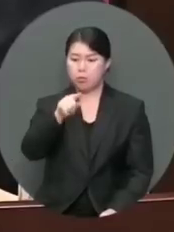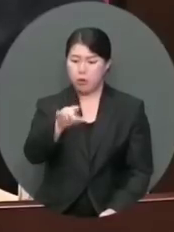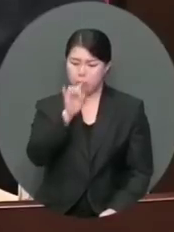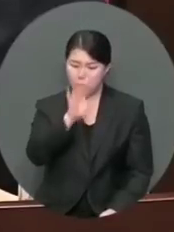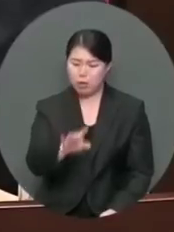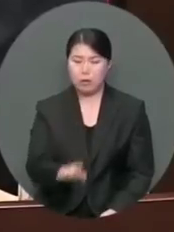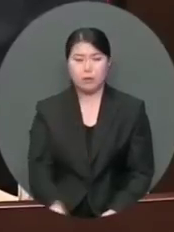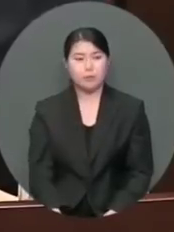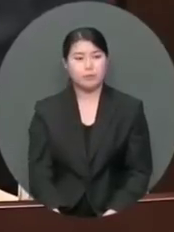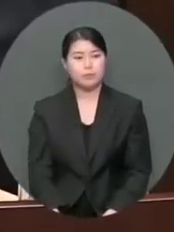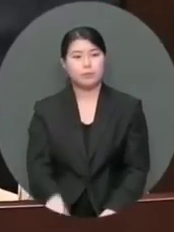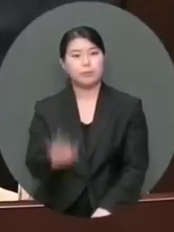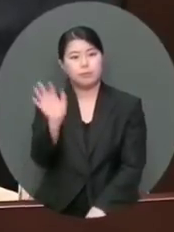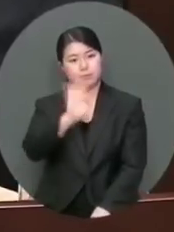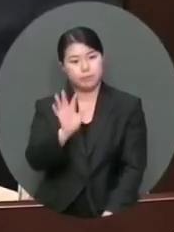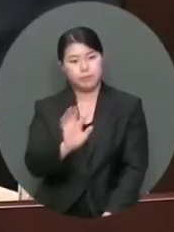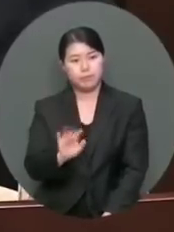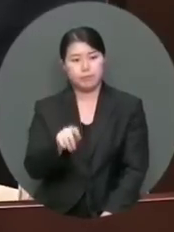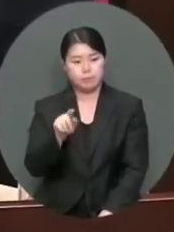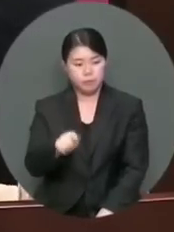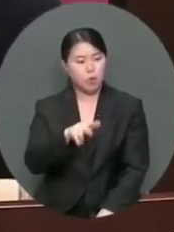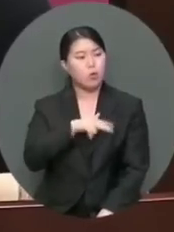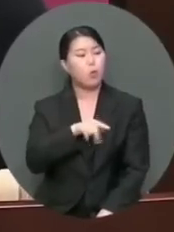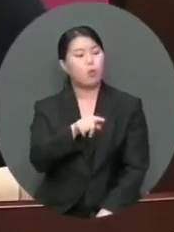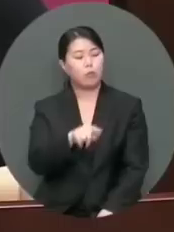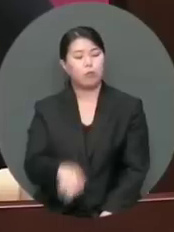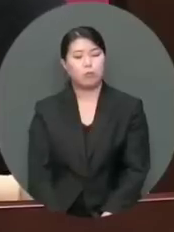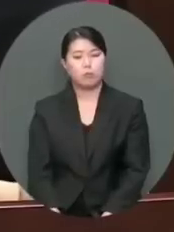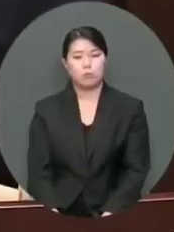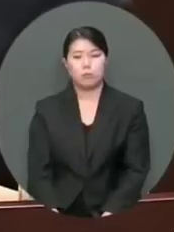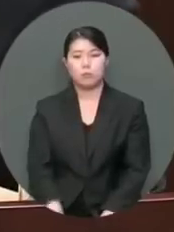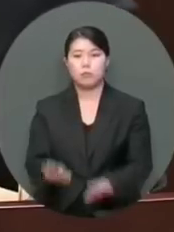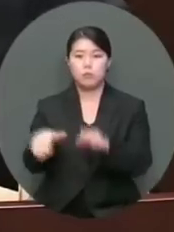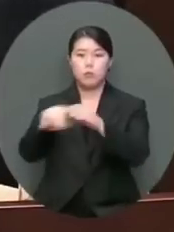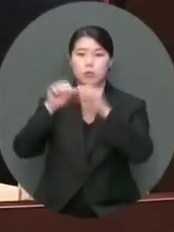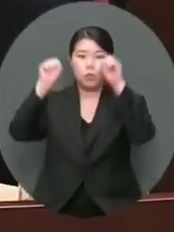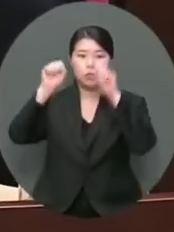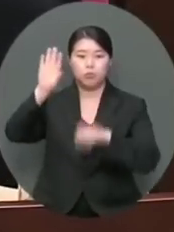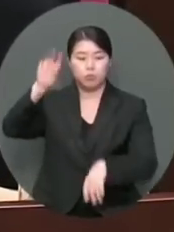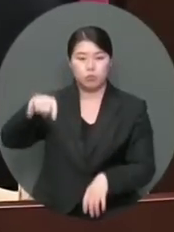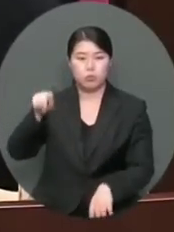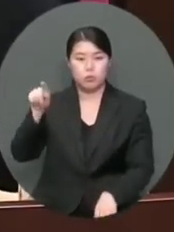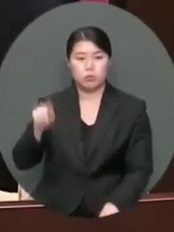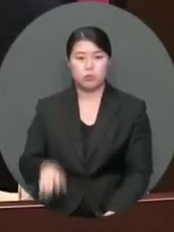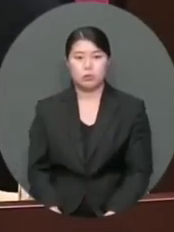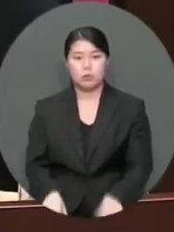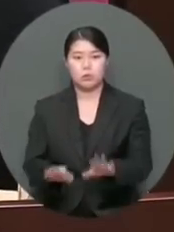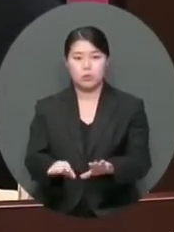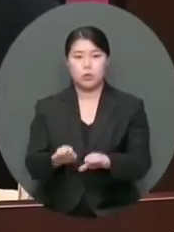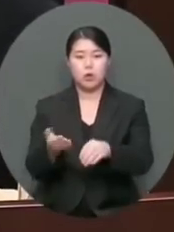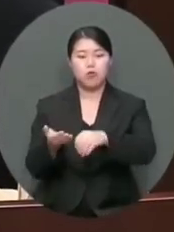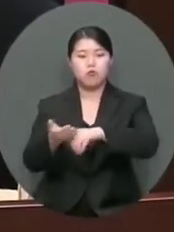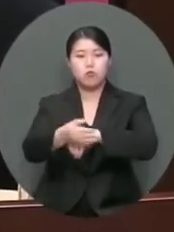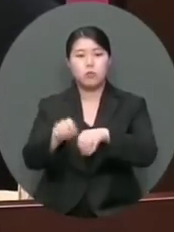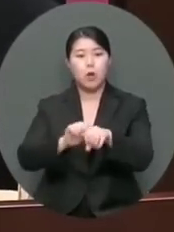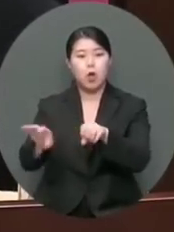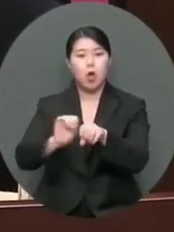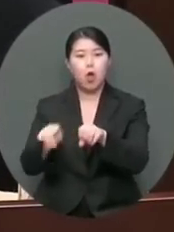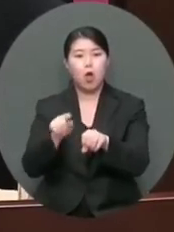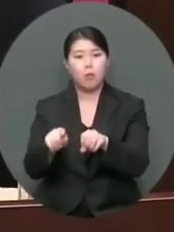총리님. 내로남불이고 적반하장은 의원님이십니다. 심지어 문체부는 실제 없는 후쿠시마 오염수